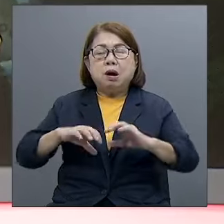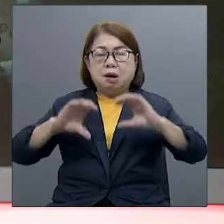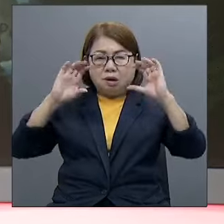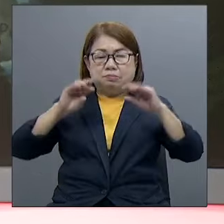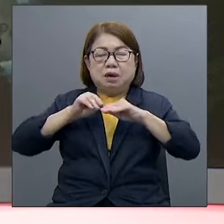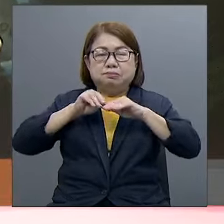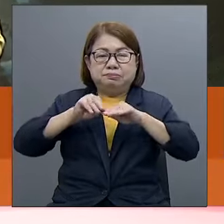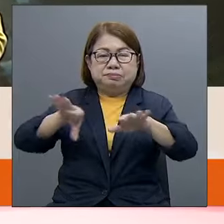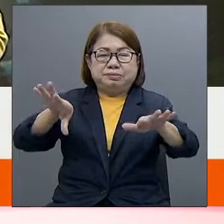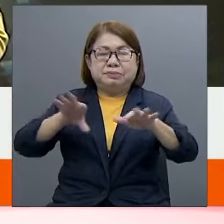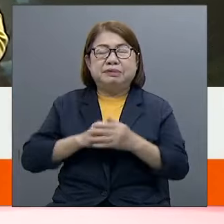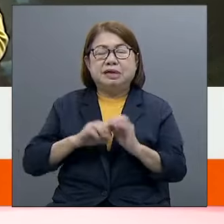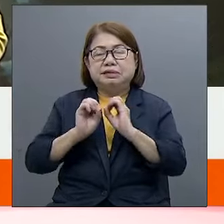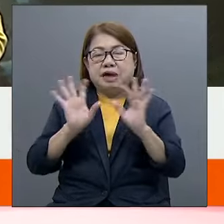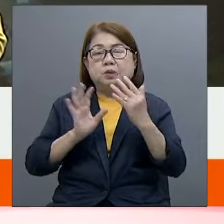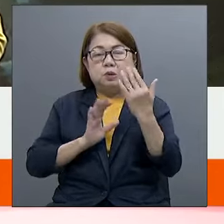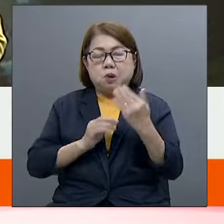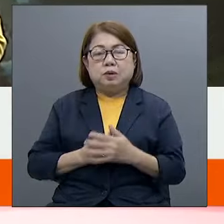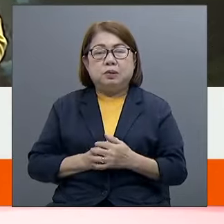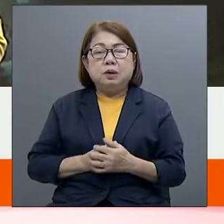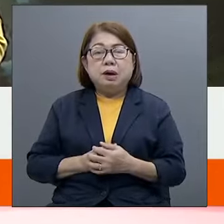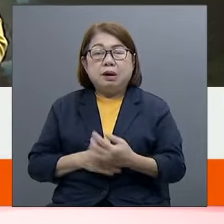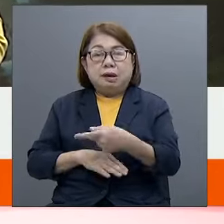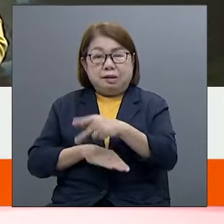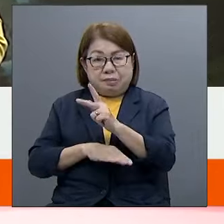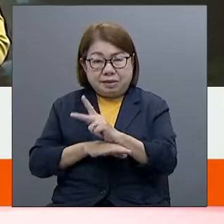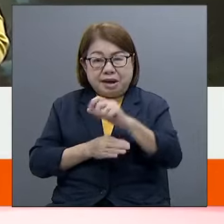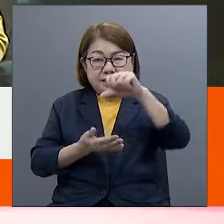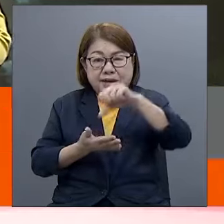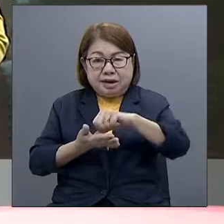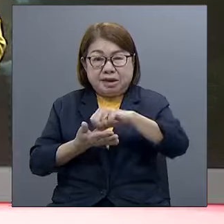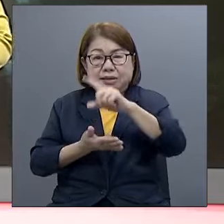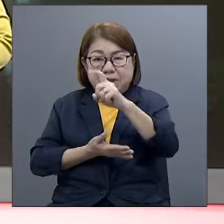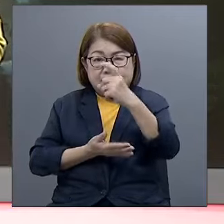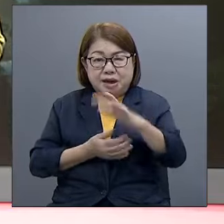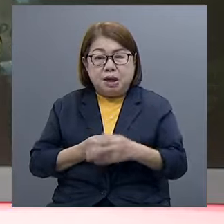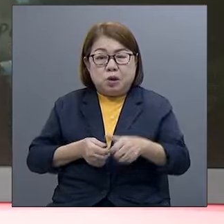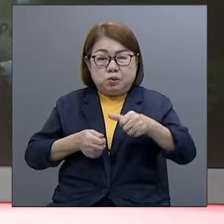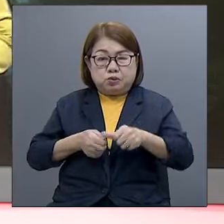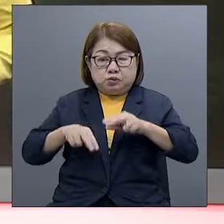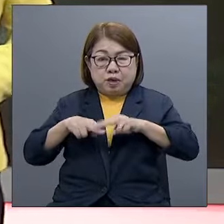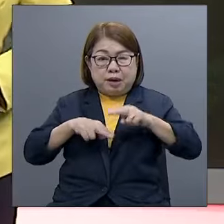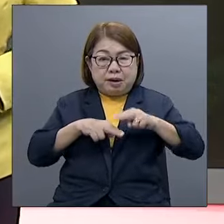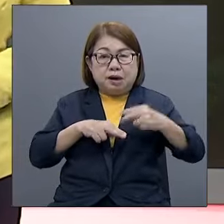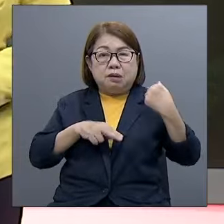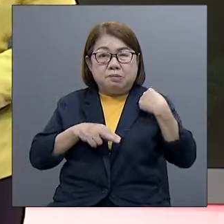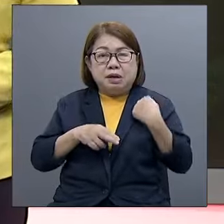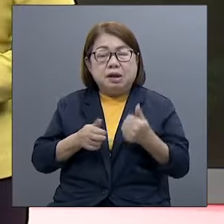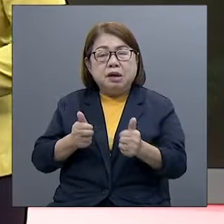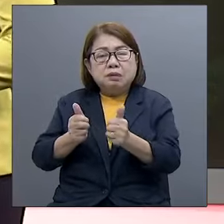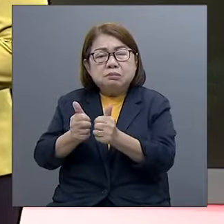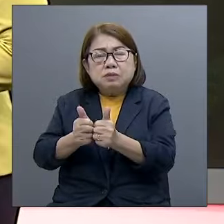อิหร่านเท่านั้นค่ะนอกเหนือจากประธานาธิบดีของอิหร่านแล้วนะคะบนเฮลิคอปเตอร์ลำดังกล่าวเนี่ยก็ยังมีบุคคลสำคัญอีกคนนึงค่ะ